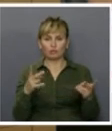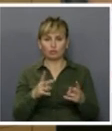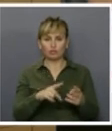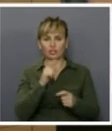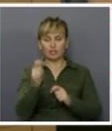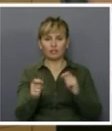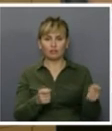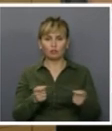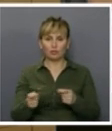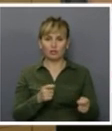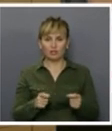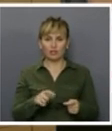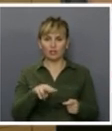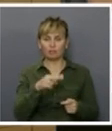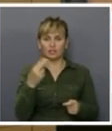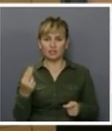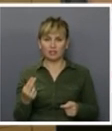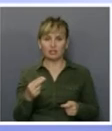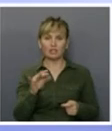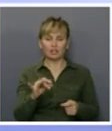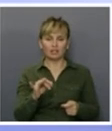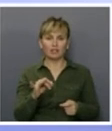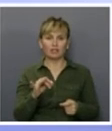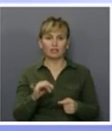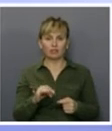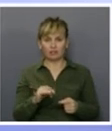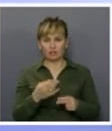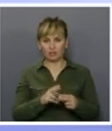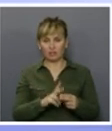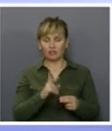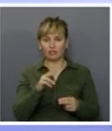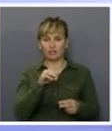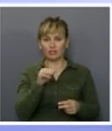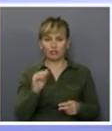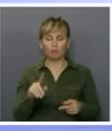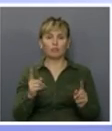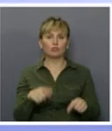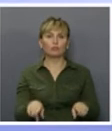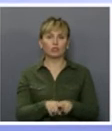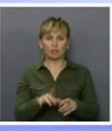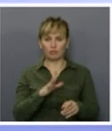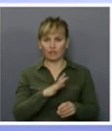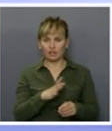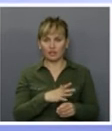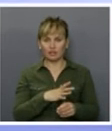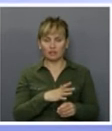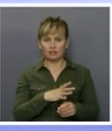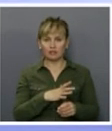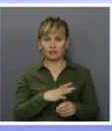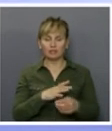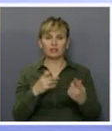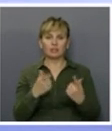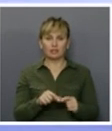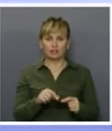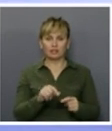задавать управленцам МЦПС Харгос, да, и непосредственно, наверное, управленцам КТЖ. Угу. Почему так происходит? То есть, где-то